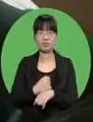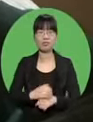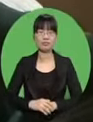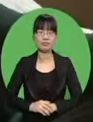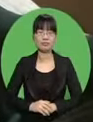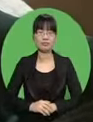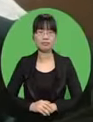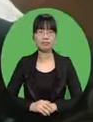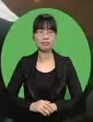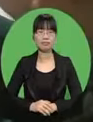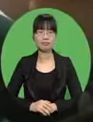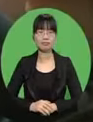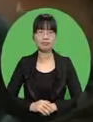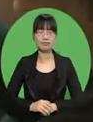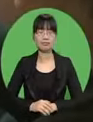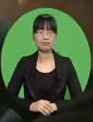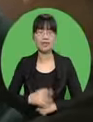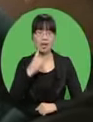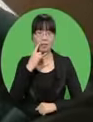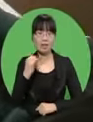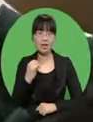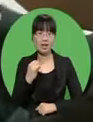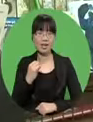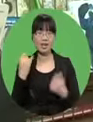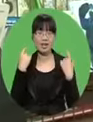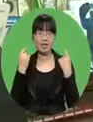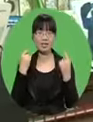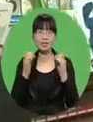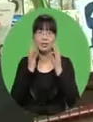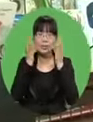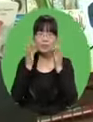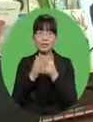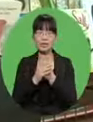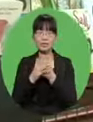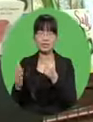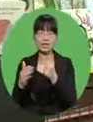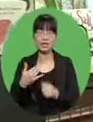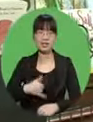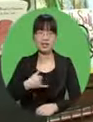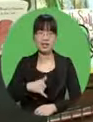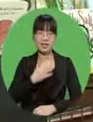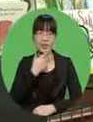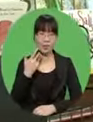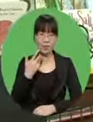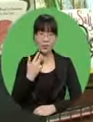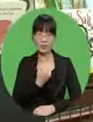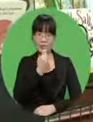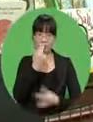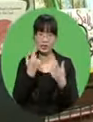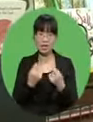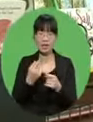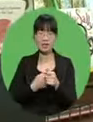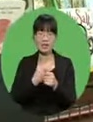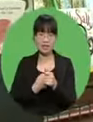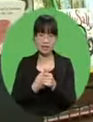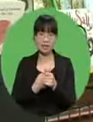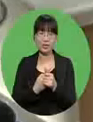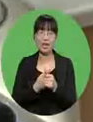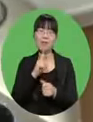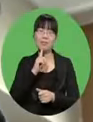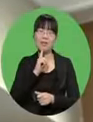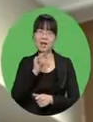my last kid. I just eat the 엄마의 한결같은 노력 덕분에 아이들도 영어를 숨쉬듯 자연스럽게